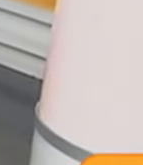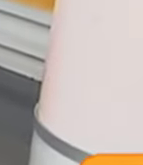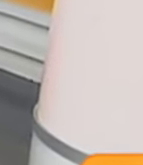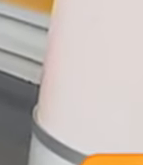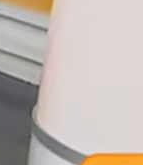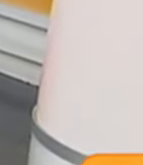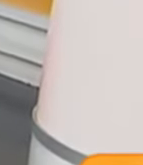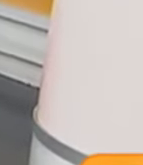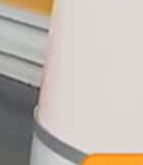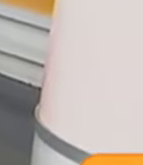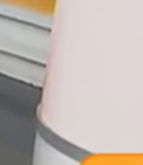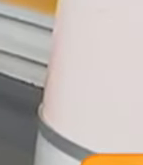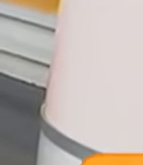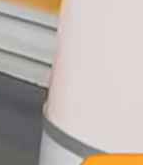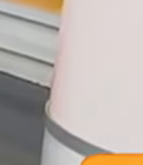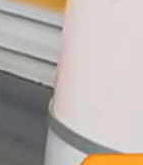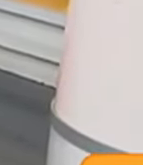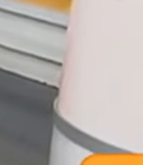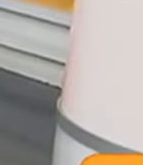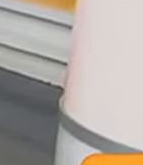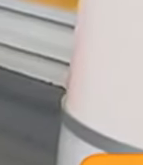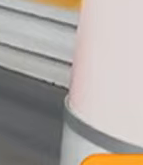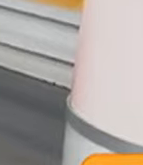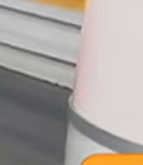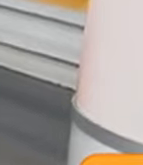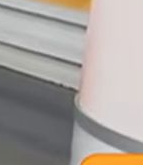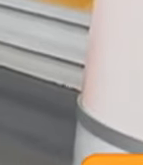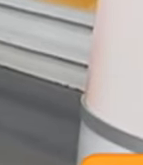Juliana na Lulu Hassan.